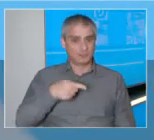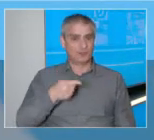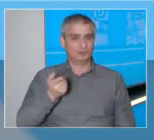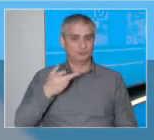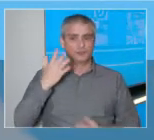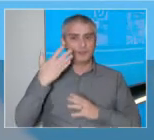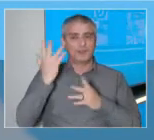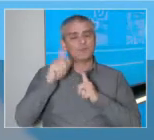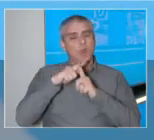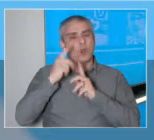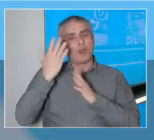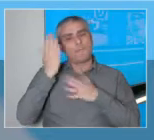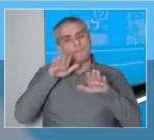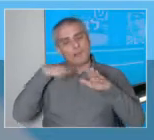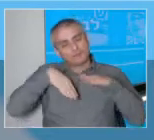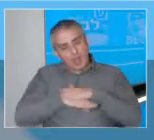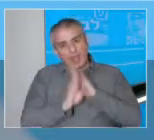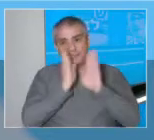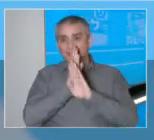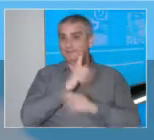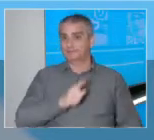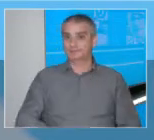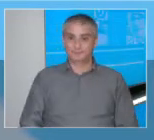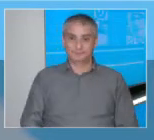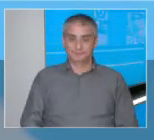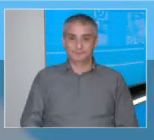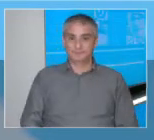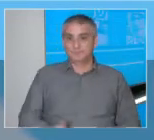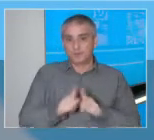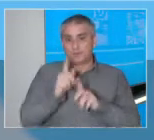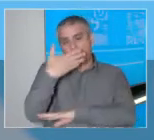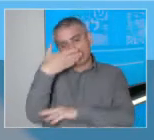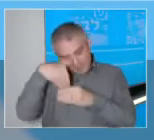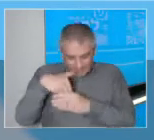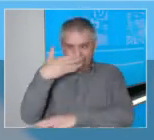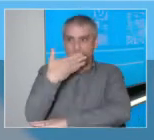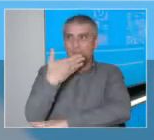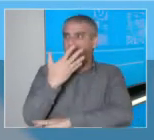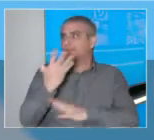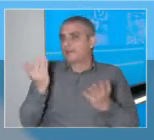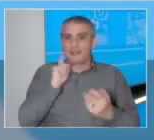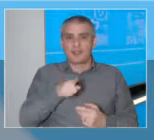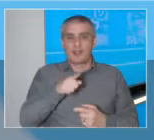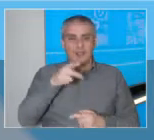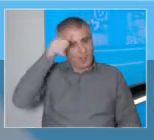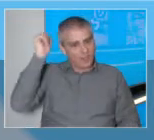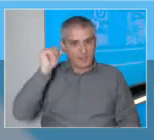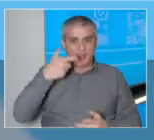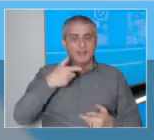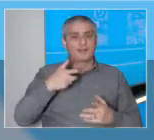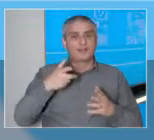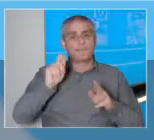סטייט? האם יש מה? דיפ סטייט. איזושהי מדינה בתוך מדינה, איך קרא לה אז אוחנה, אמיר